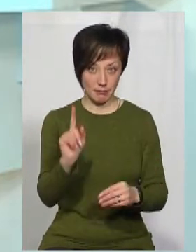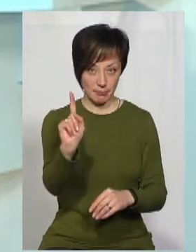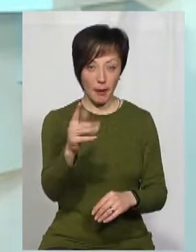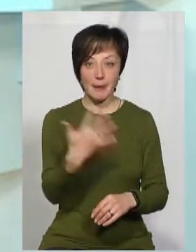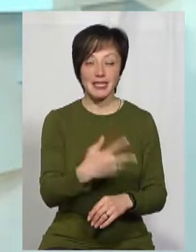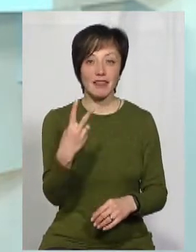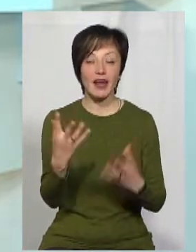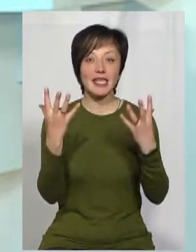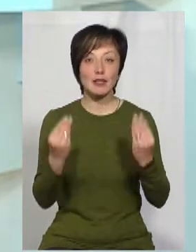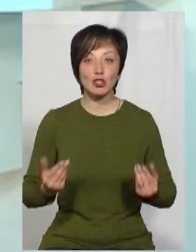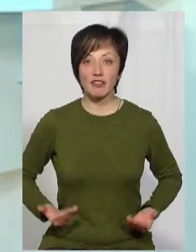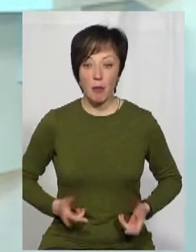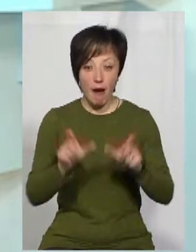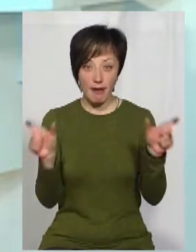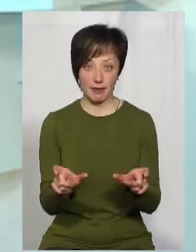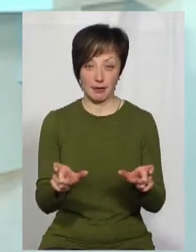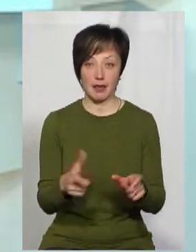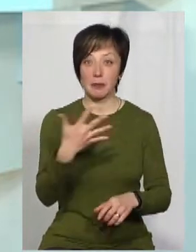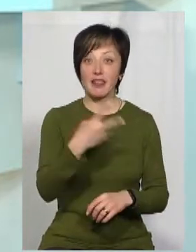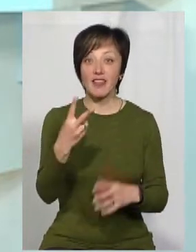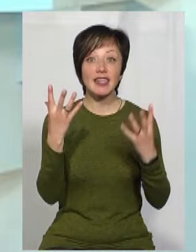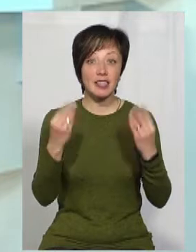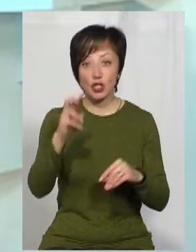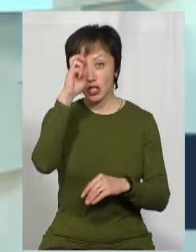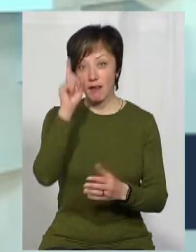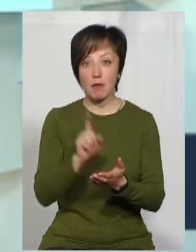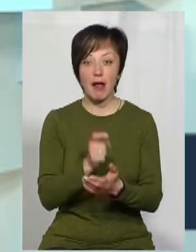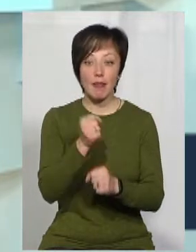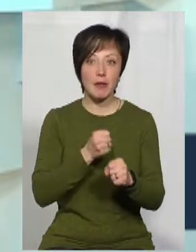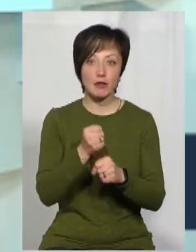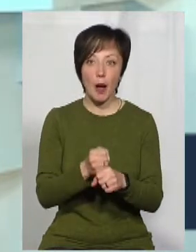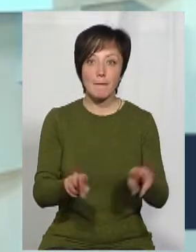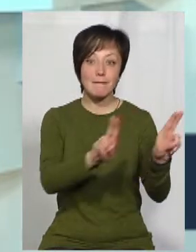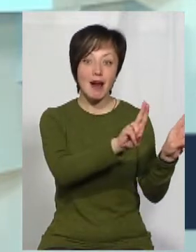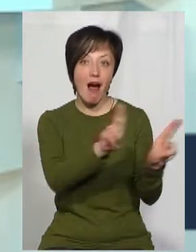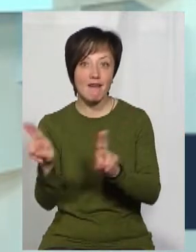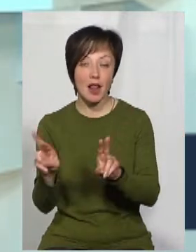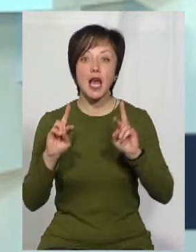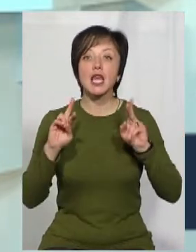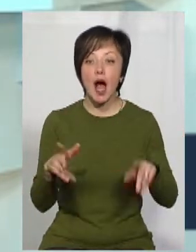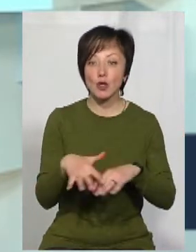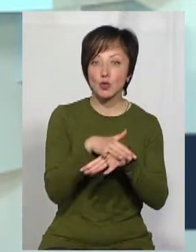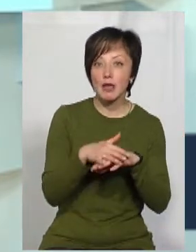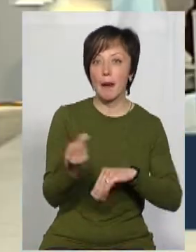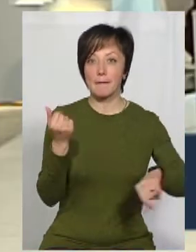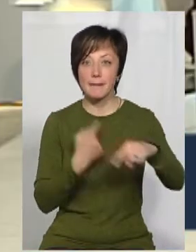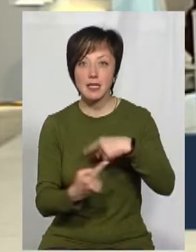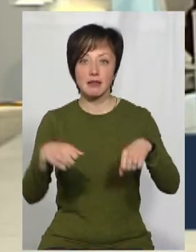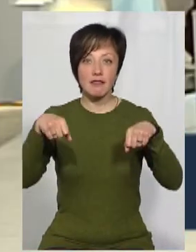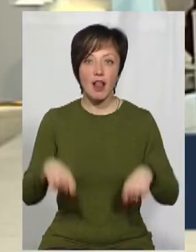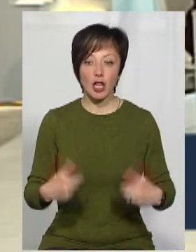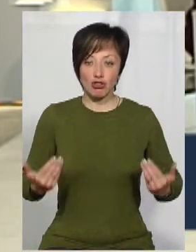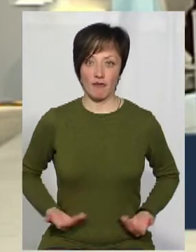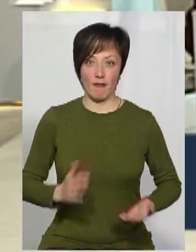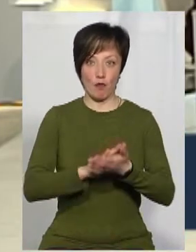прозвучало, ми 52 дні живемо в карантині. За 52 дні держава мала напрацювати правила, як суспільство, бізнес, влада